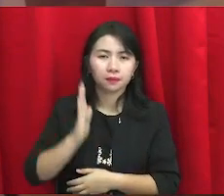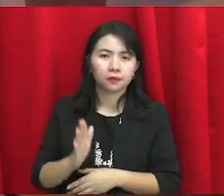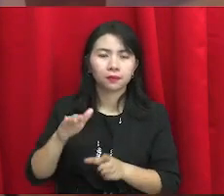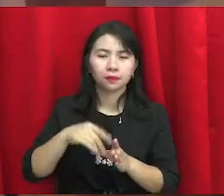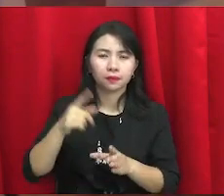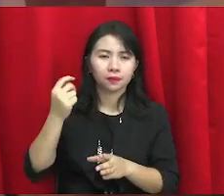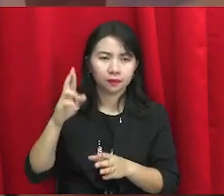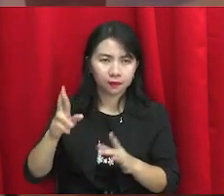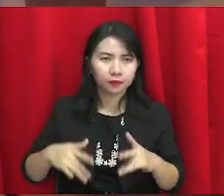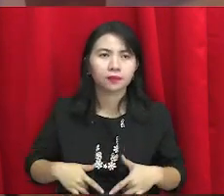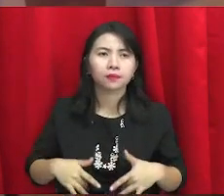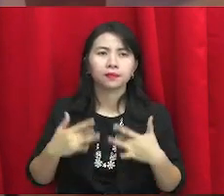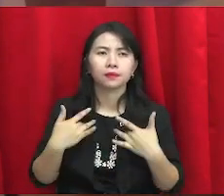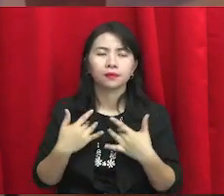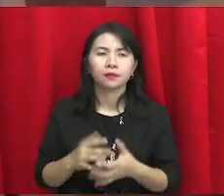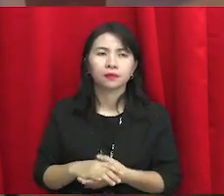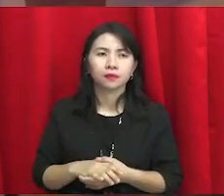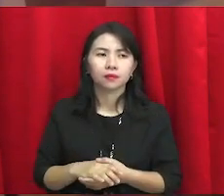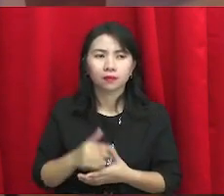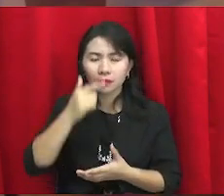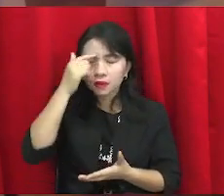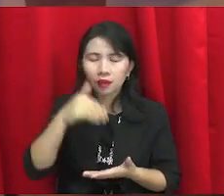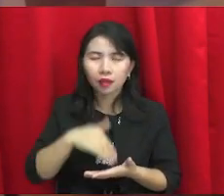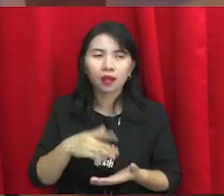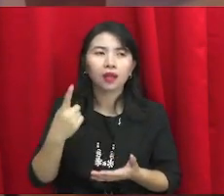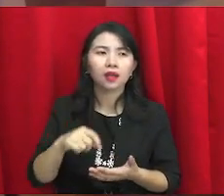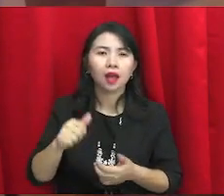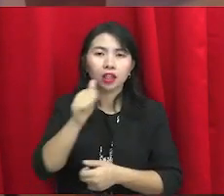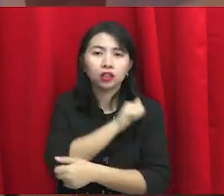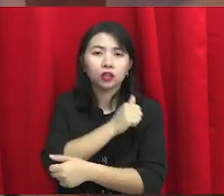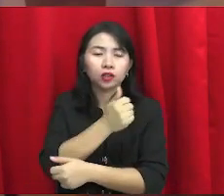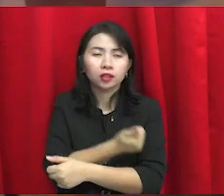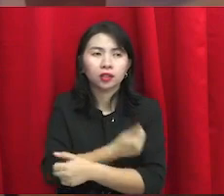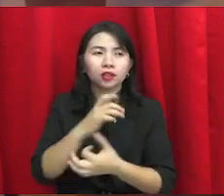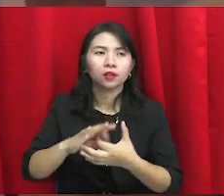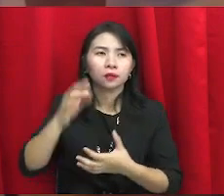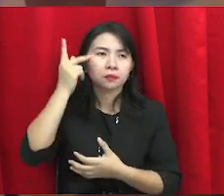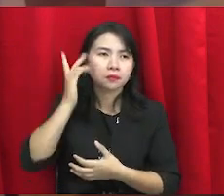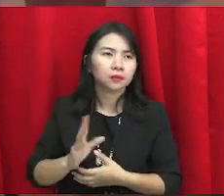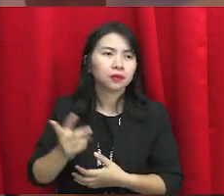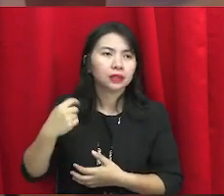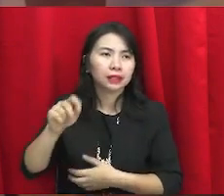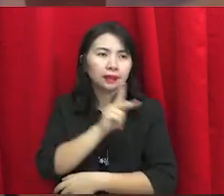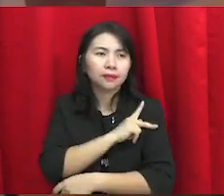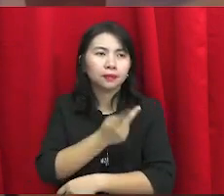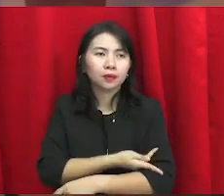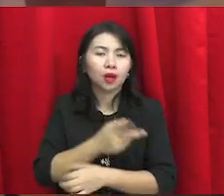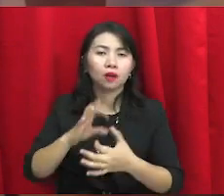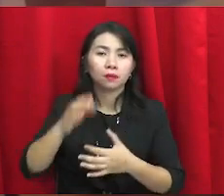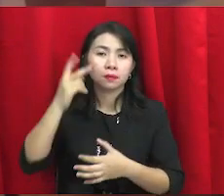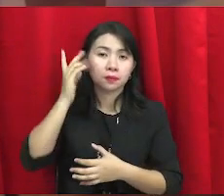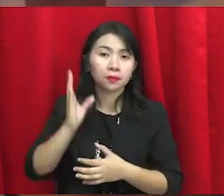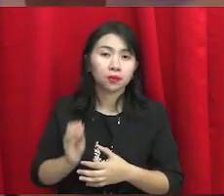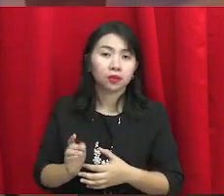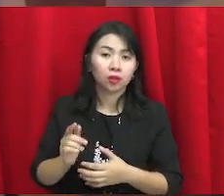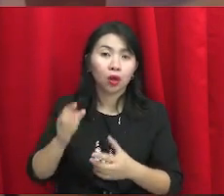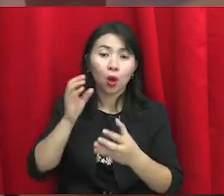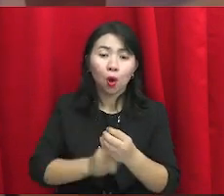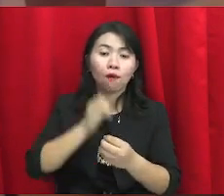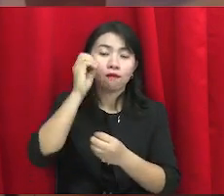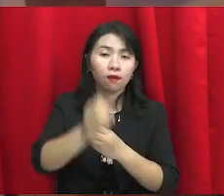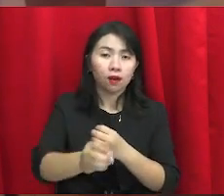Yeah. Okay. Kasi ang authority ng pastor, ang power ng pastor over the members is just